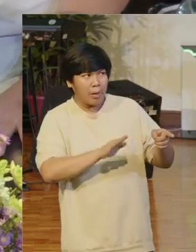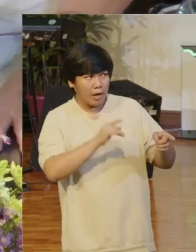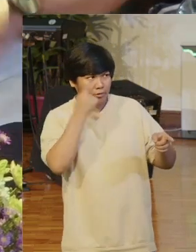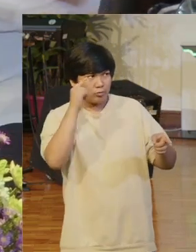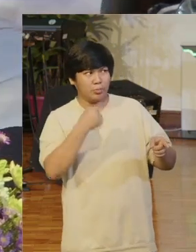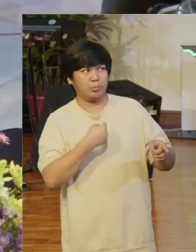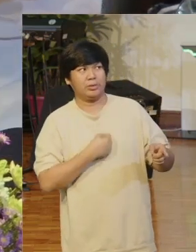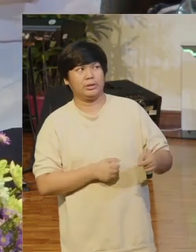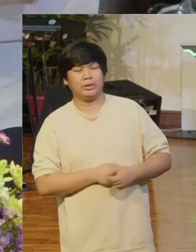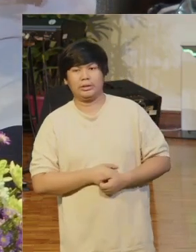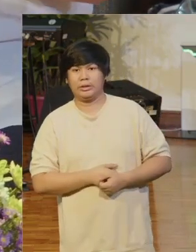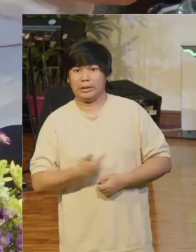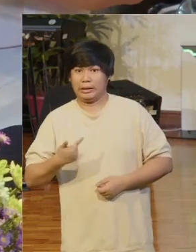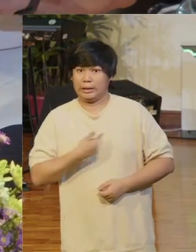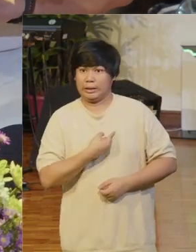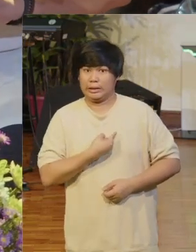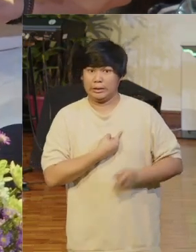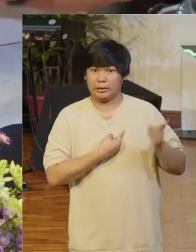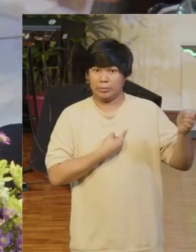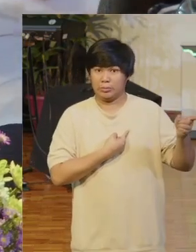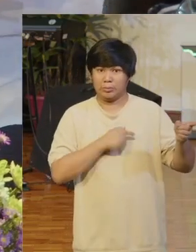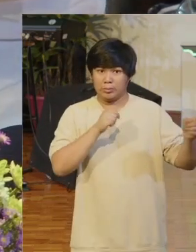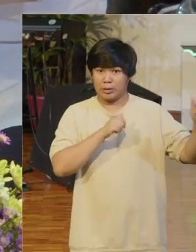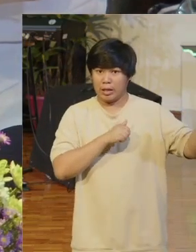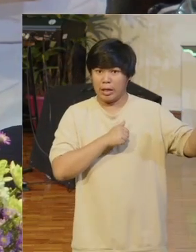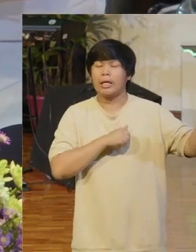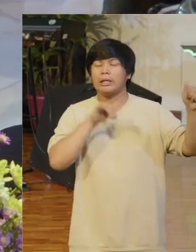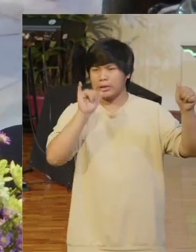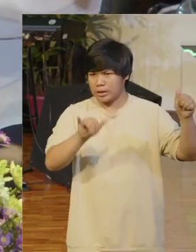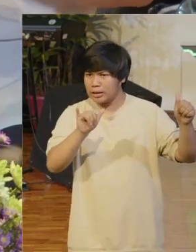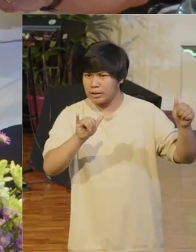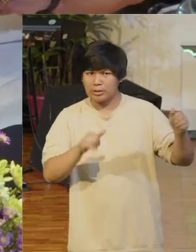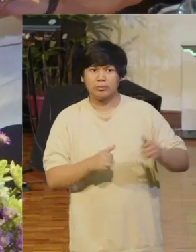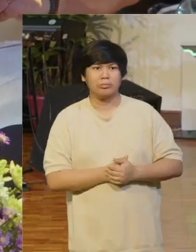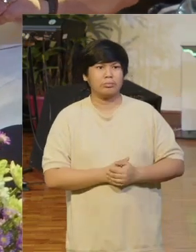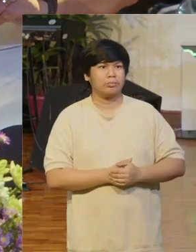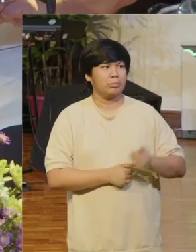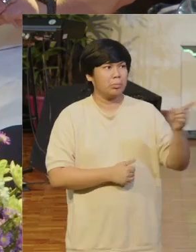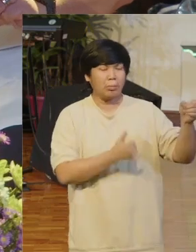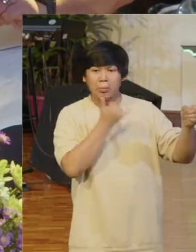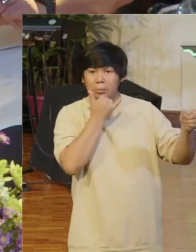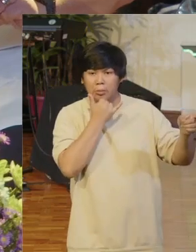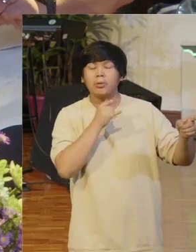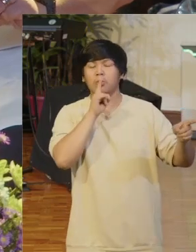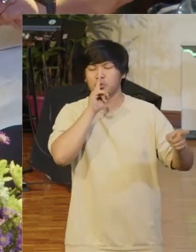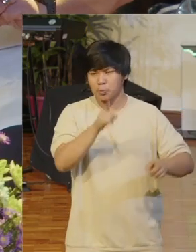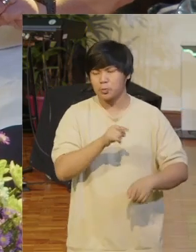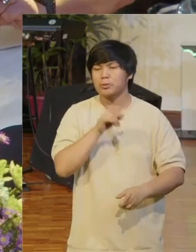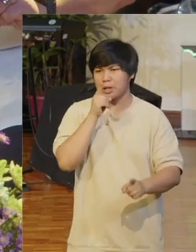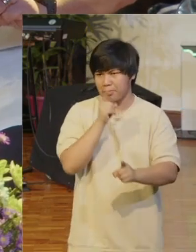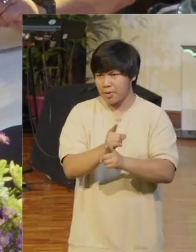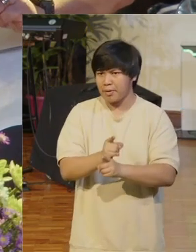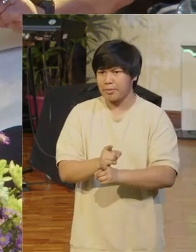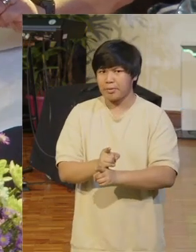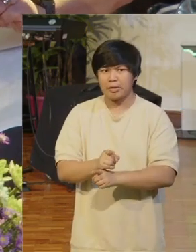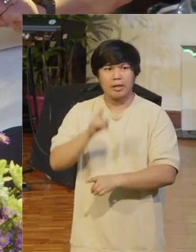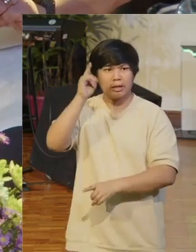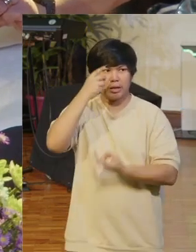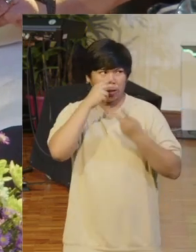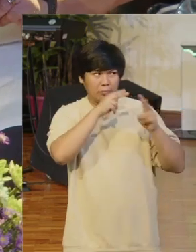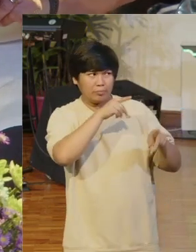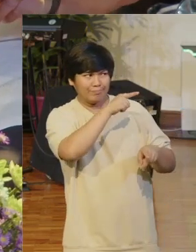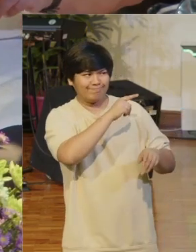me. Guilty ba sila? Guilty sila. Accountable ba sila? Accountable sila sa mata ng